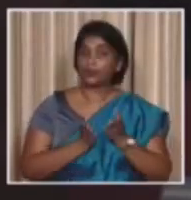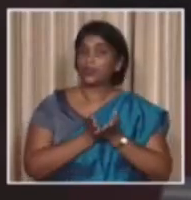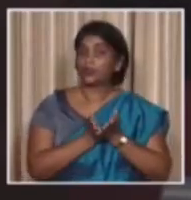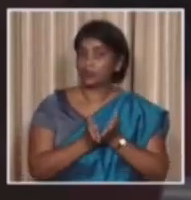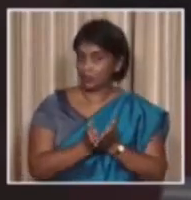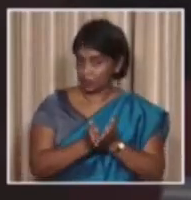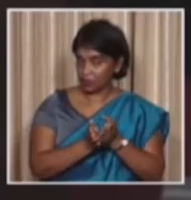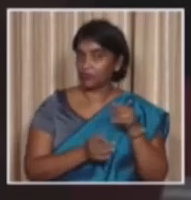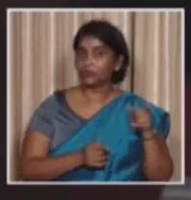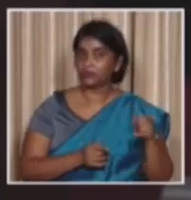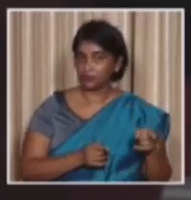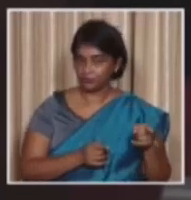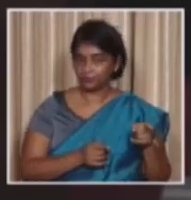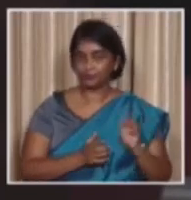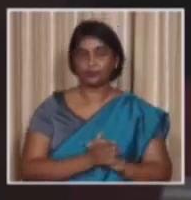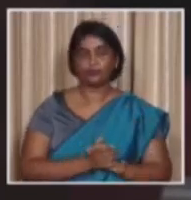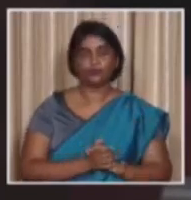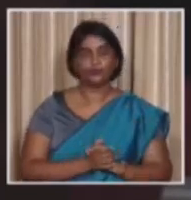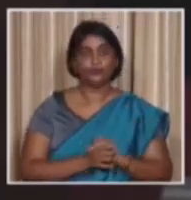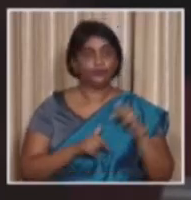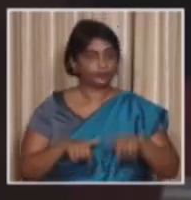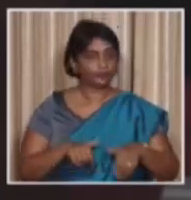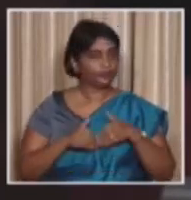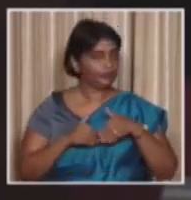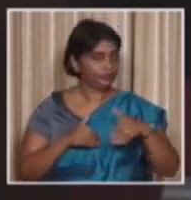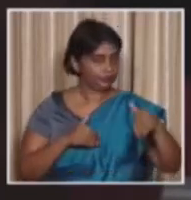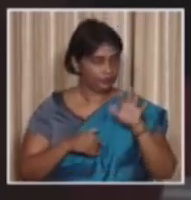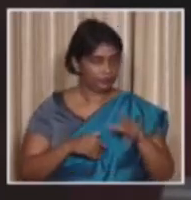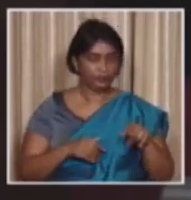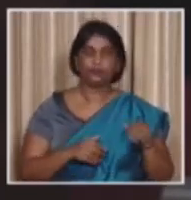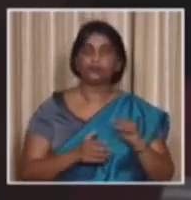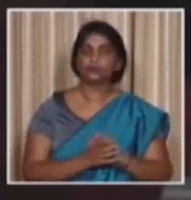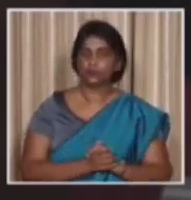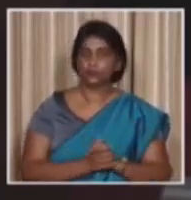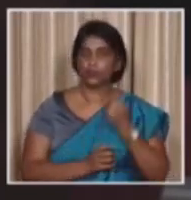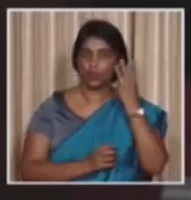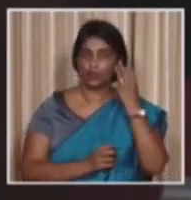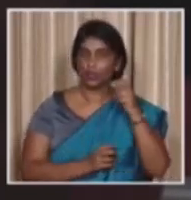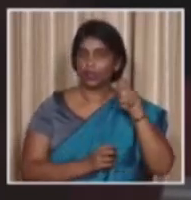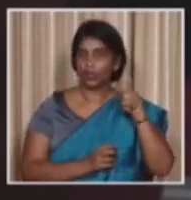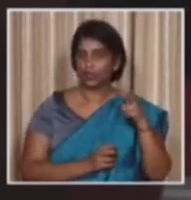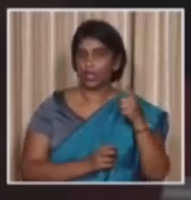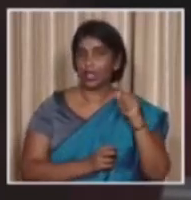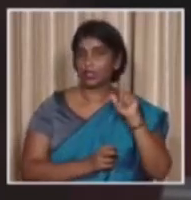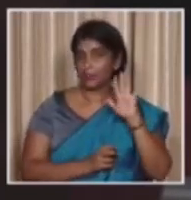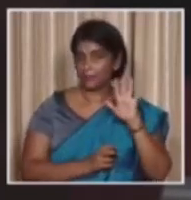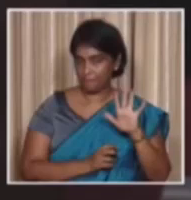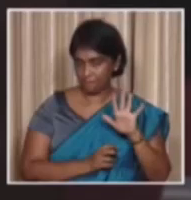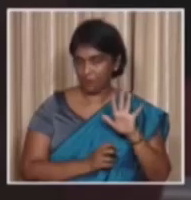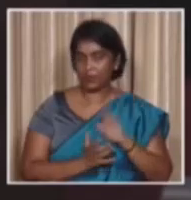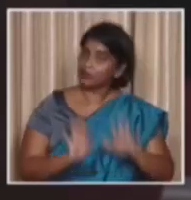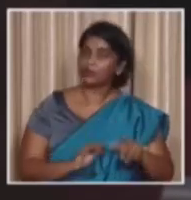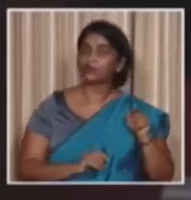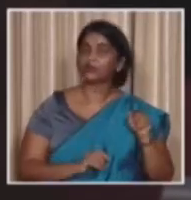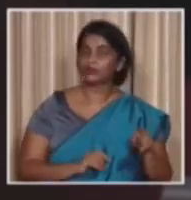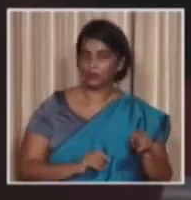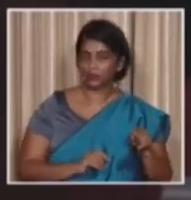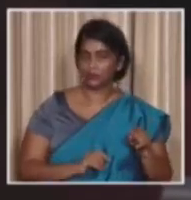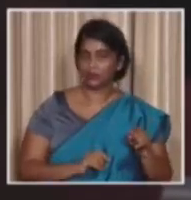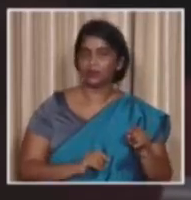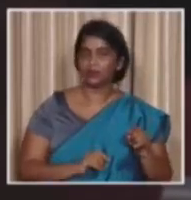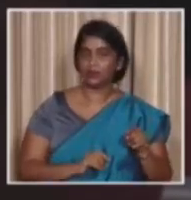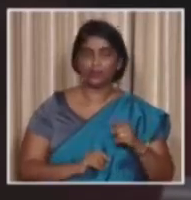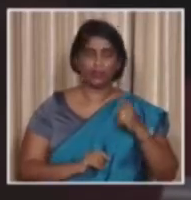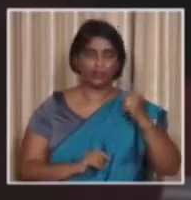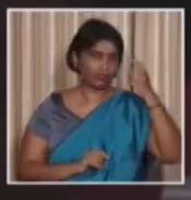மையத்தை நவீன வசதிகளுடன் அமைக்கும் பணி நிறைவடைந்துள்ளதாகவும் கடத்தொழில் அமைச்சர் டக்ளஸ் தேவானந்தா தெரிவித்துள்ளார். நேற்றைய நாடாளுமன்ற அமர்வில் அவர்